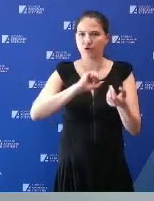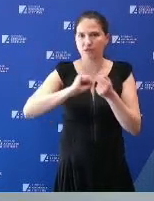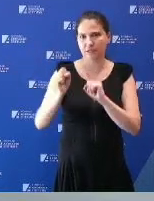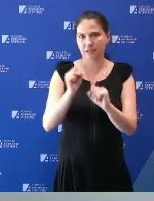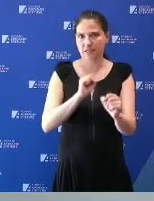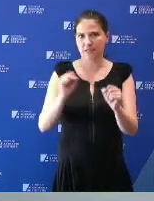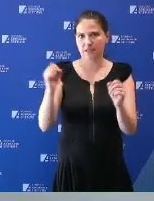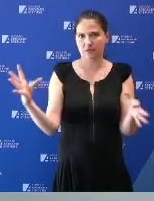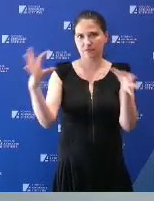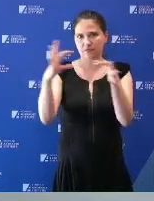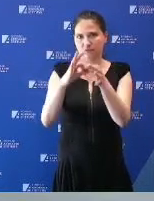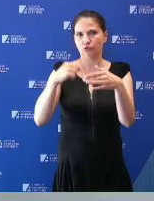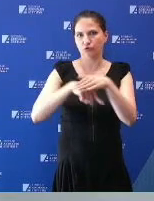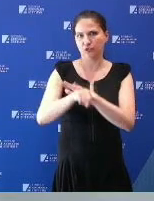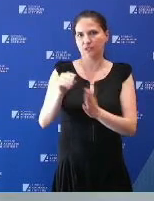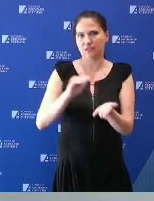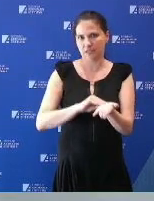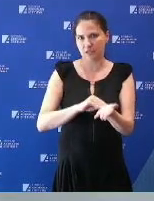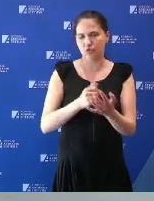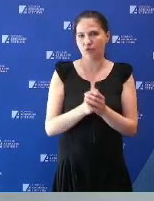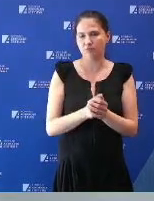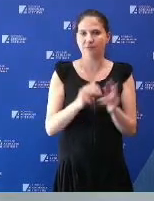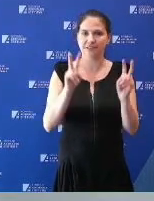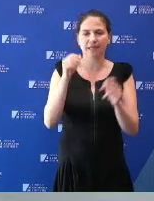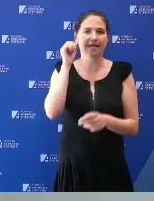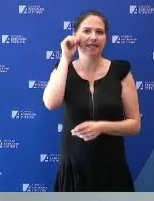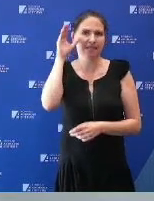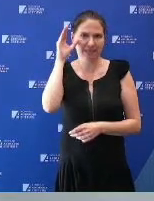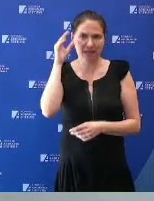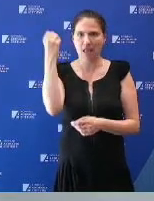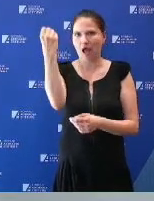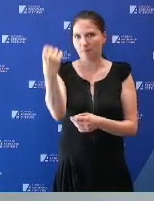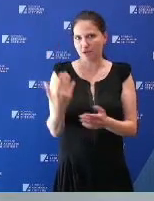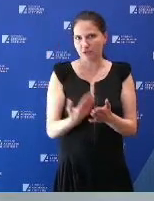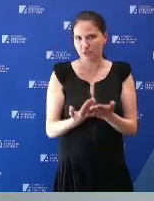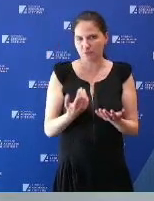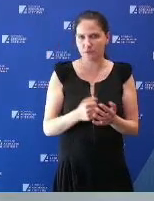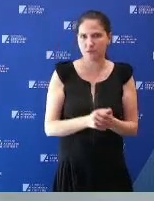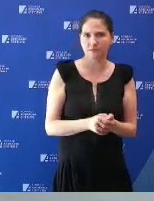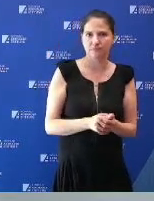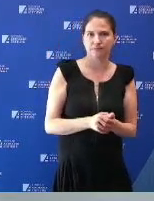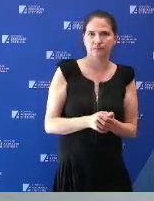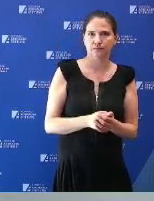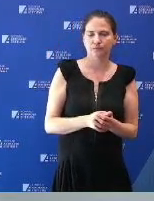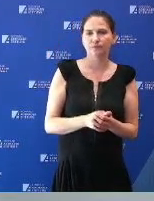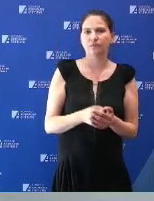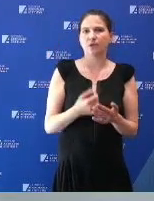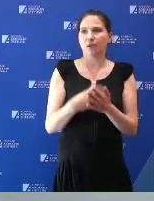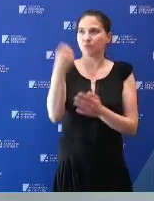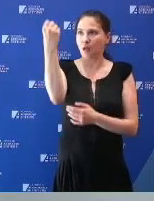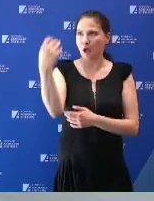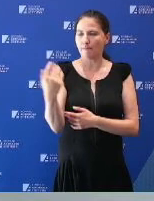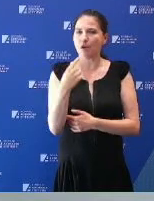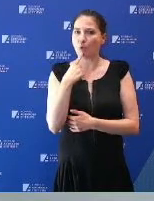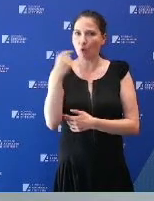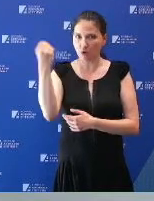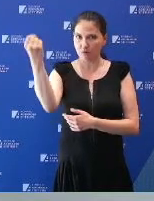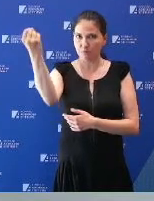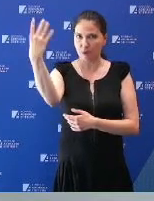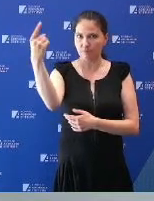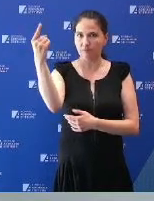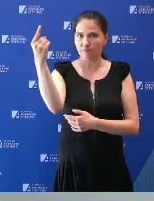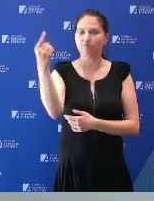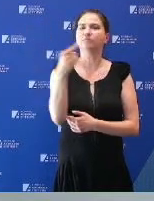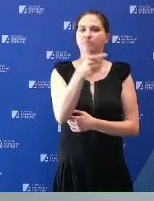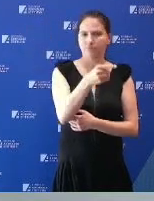mit diesen Sensoren, mit diesen intelligenten Verkehrsanlagen. Beispielsweise, wenn die Ampel rot ist, dann